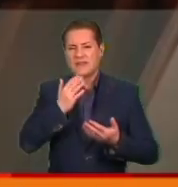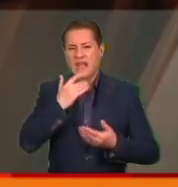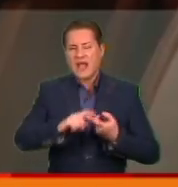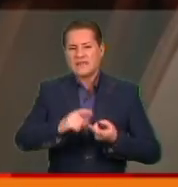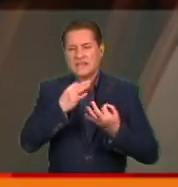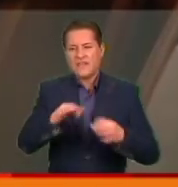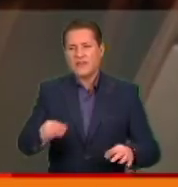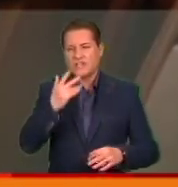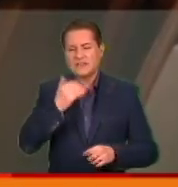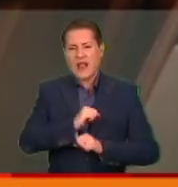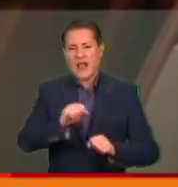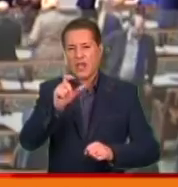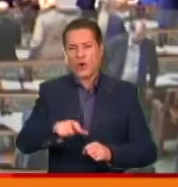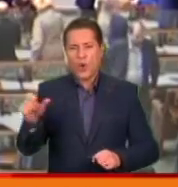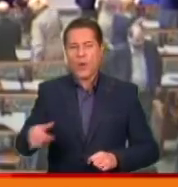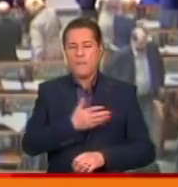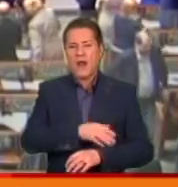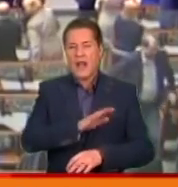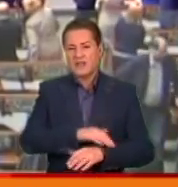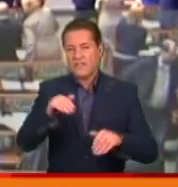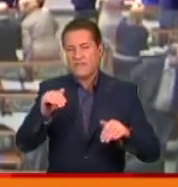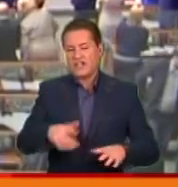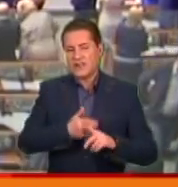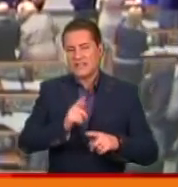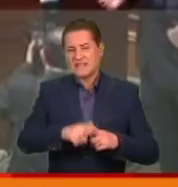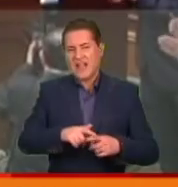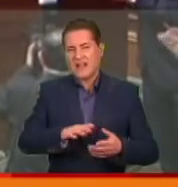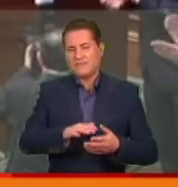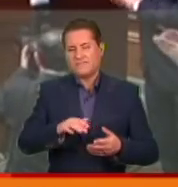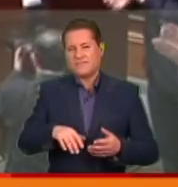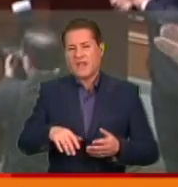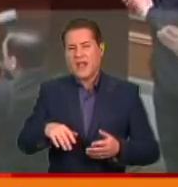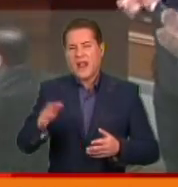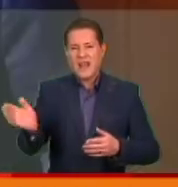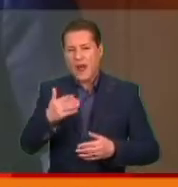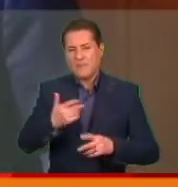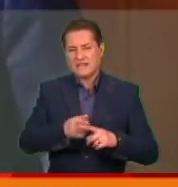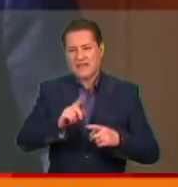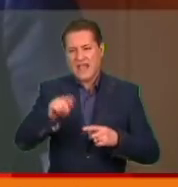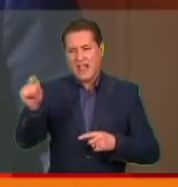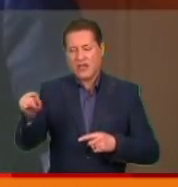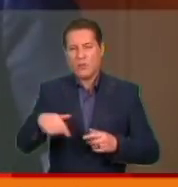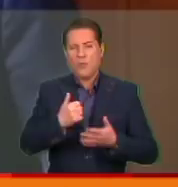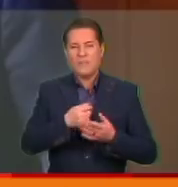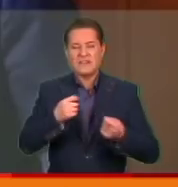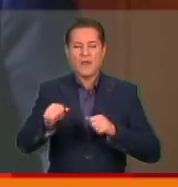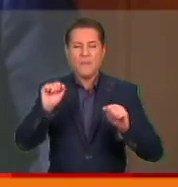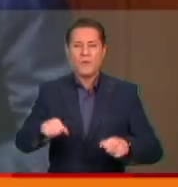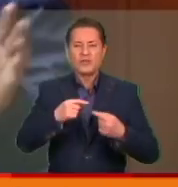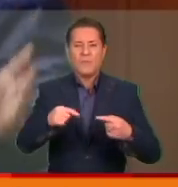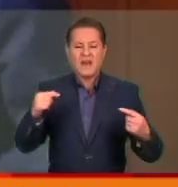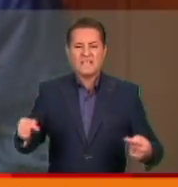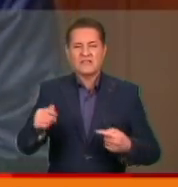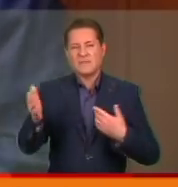то спеціально, ляпас їхньому президентові, але не розуміли за що. Можна по-різному ставитися до Бандери,